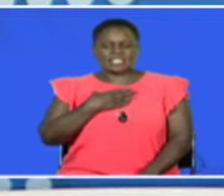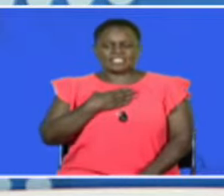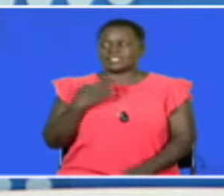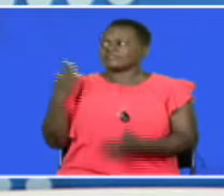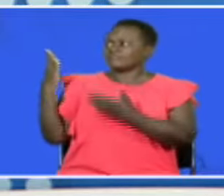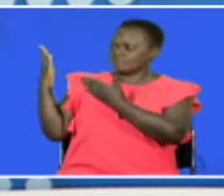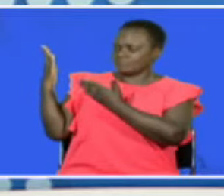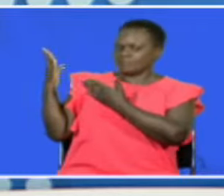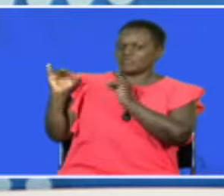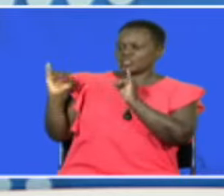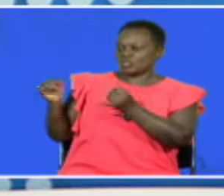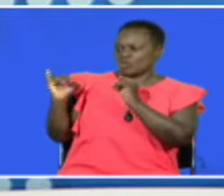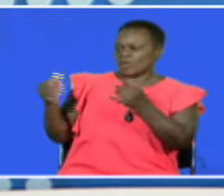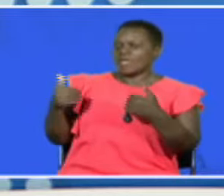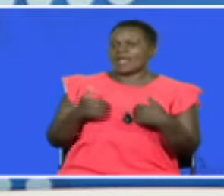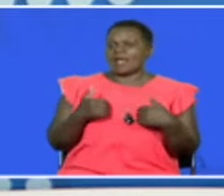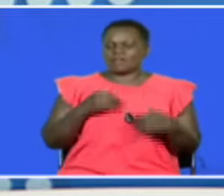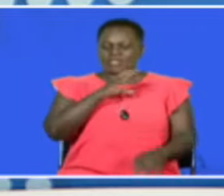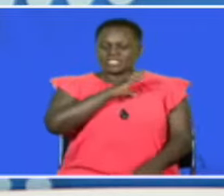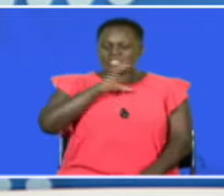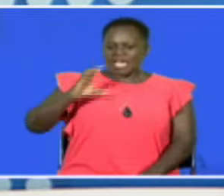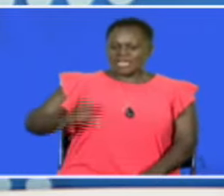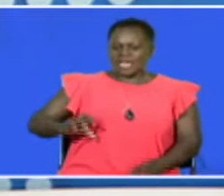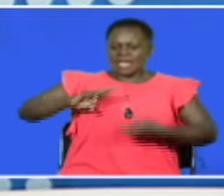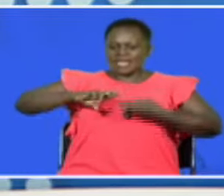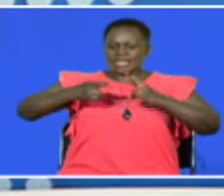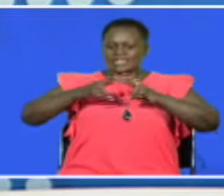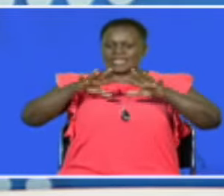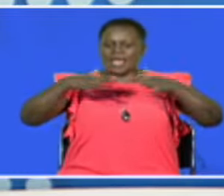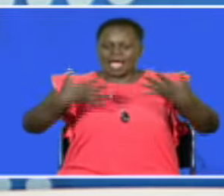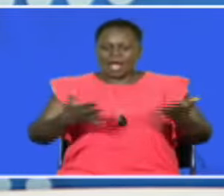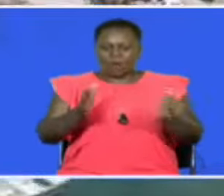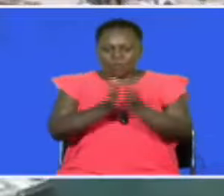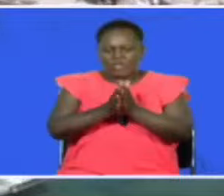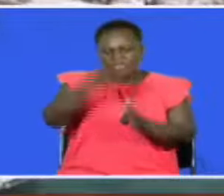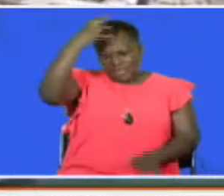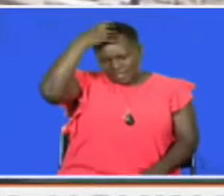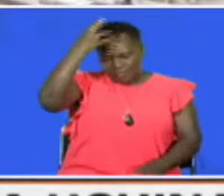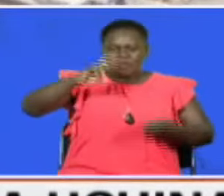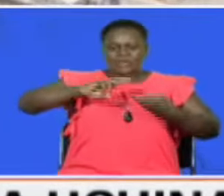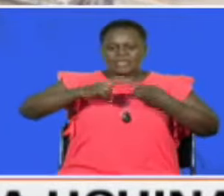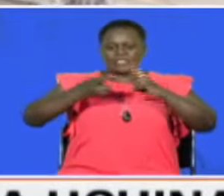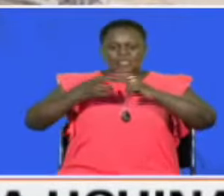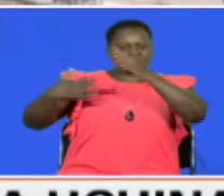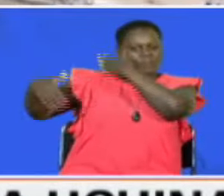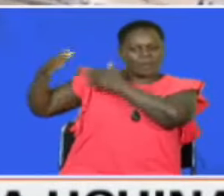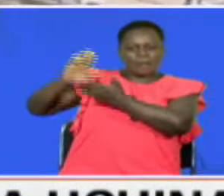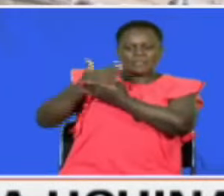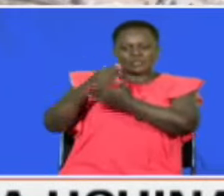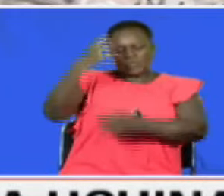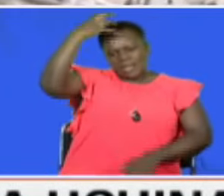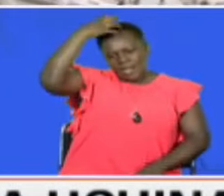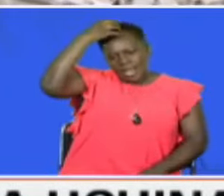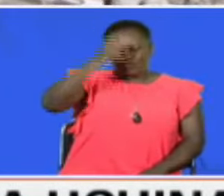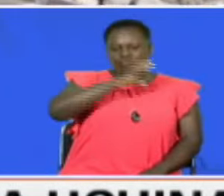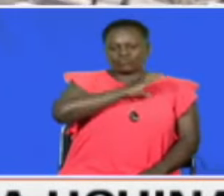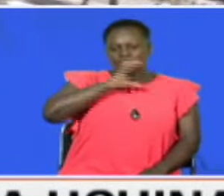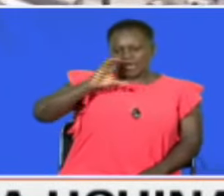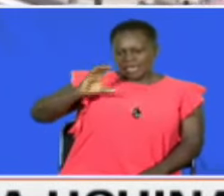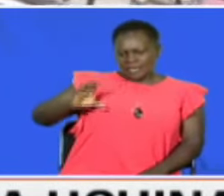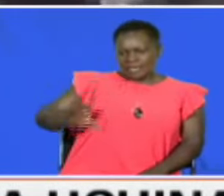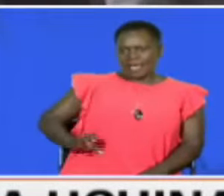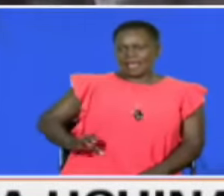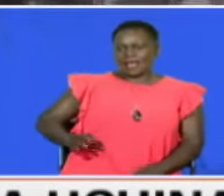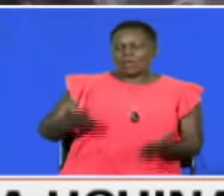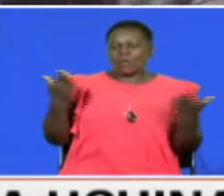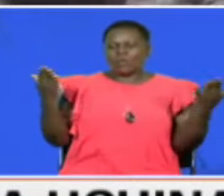kuandaa taarifa ifuatayo ya uhusiano wa China na Lamu. Uhusiano wa kihistoria kati ya Lamu na China